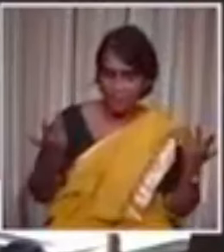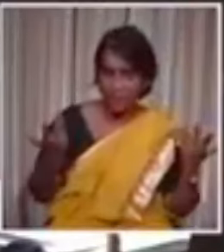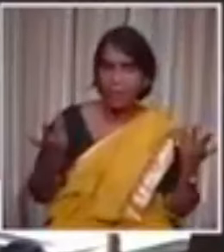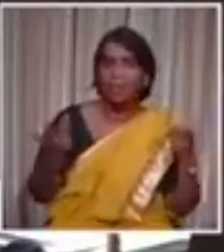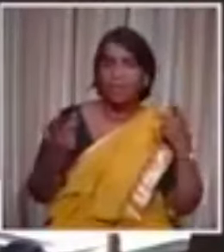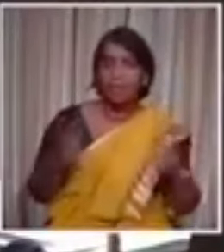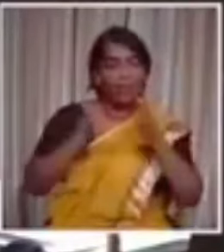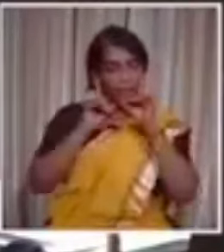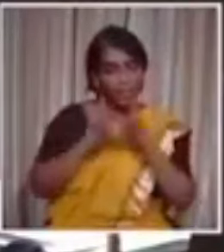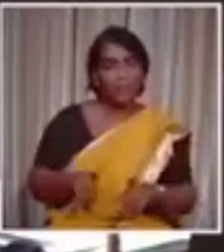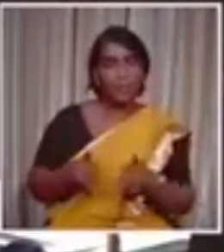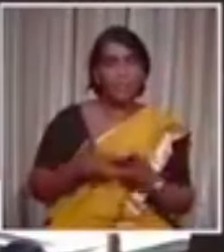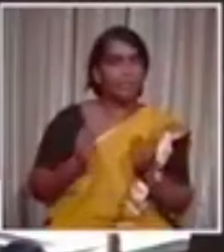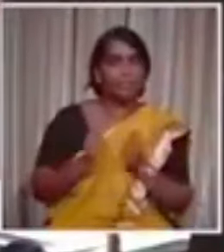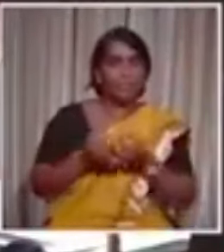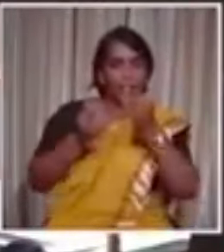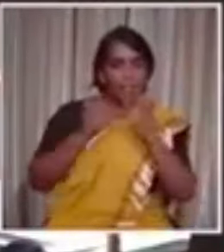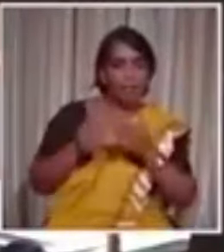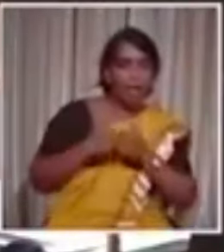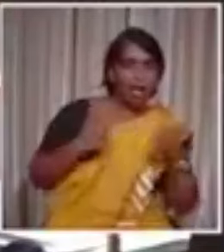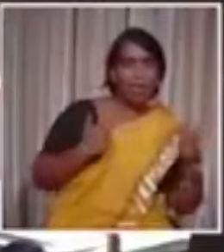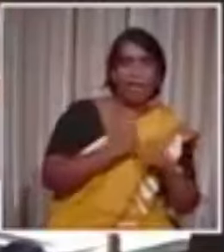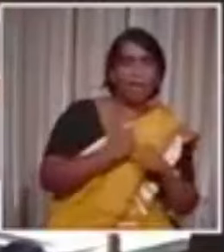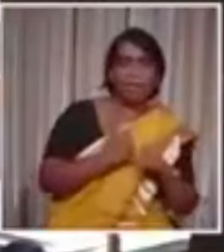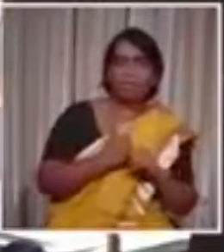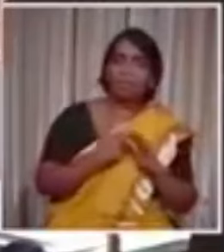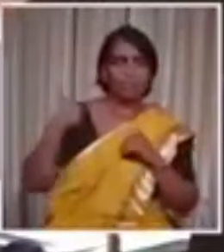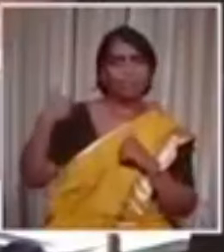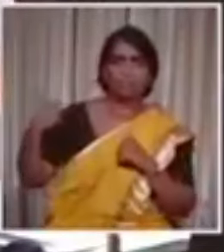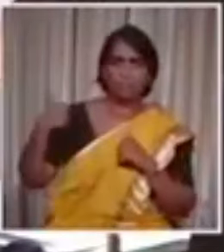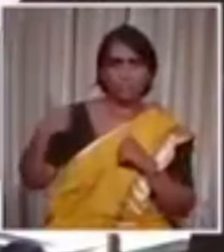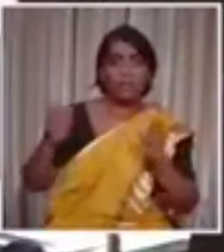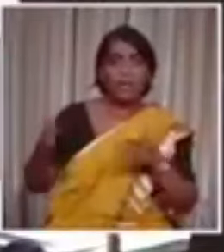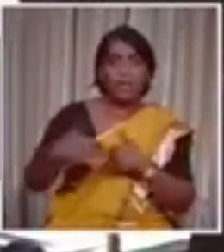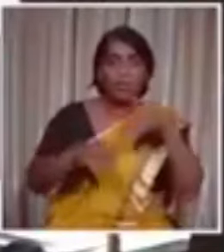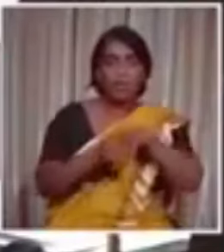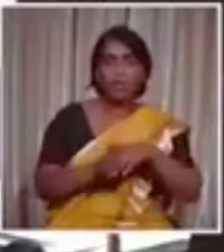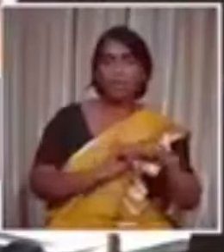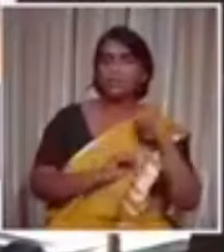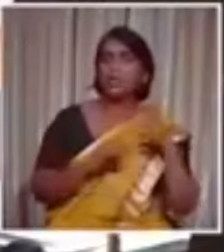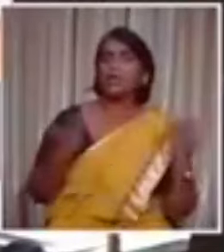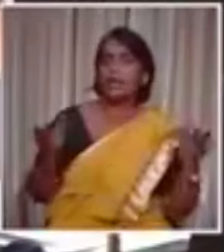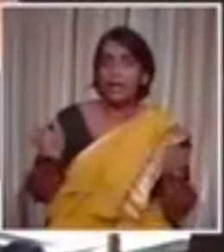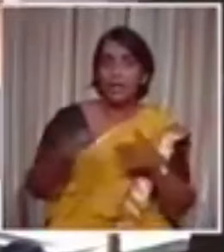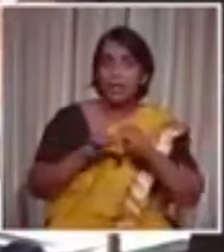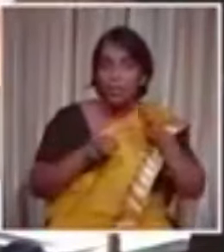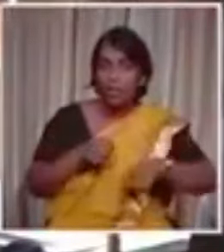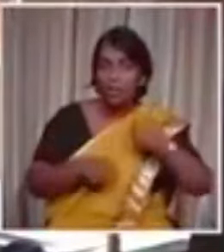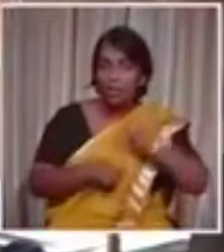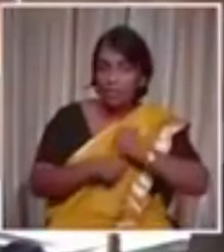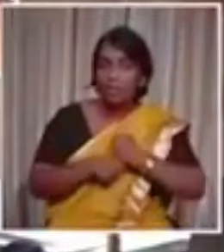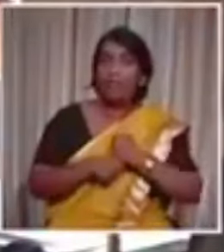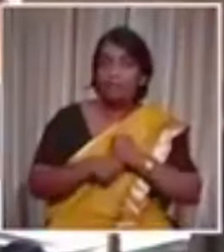එතුමාට එහෙම සංගමයක් තිබුණේ නැහැ. එළිය ආණ්ඩුවක් එතුමා හැදුවේ නැහැ සාධාරණ එක පැත්තෙන්. හැබැයි කැබිනට් මණ්ඩලයේ ආණ්ඩුවක් උනේත් නැහැ. කැබිනට් මණ්ඩලයේ ආණ්ඩුවක් නැණ කැබිනට්